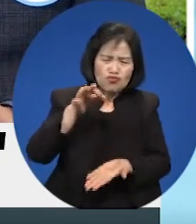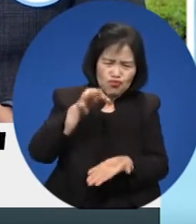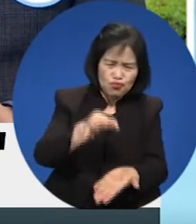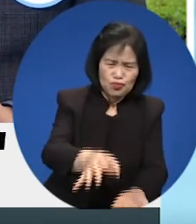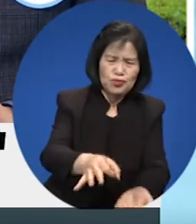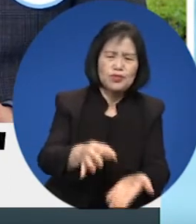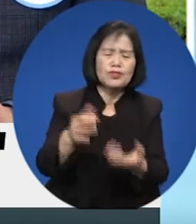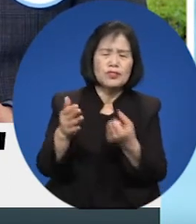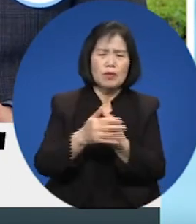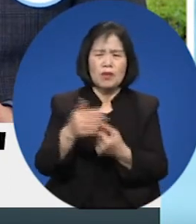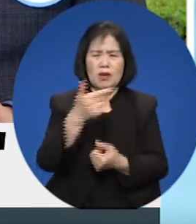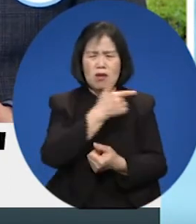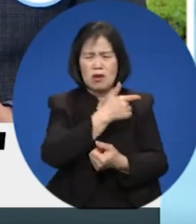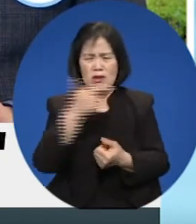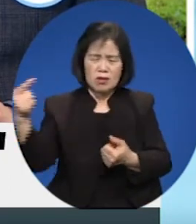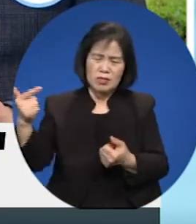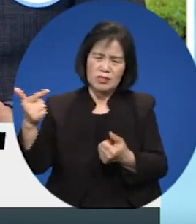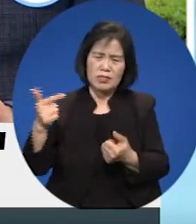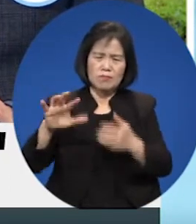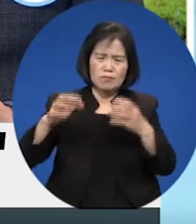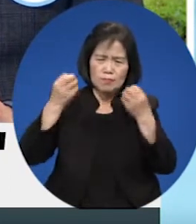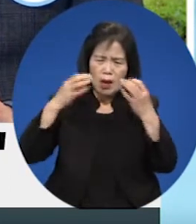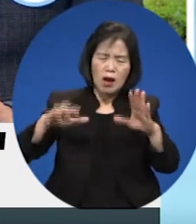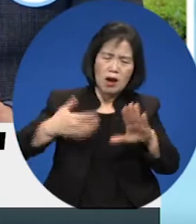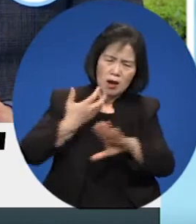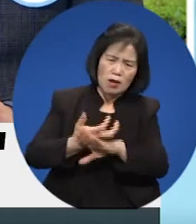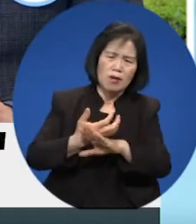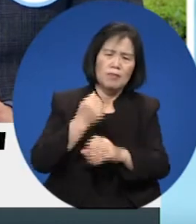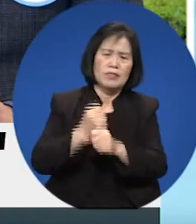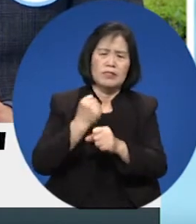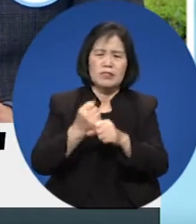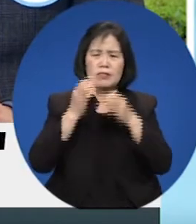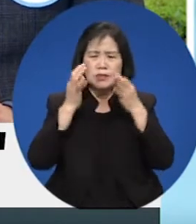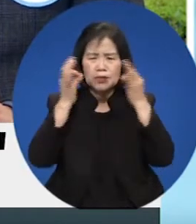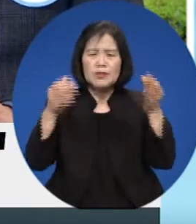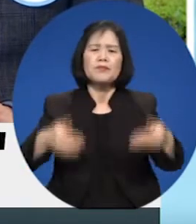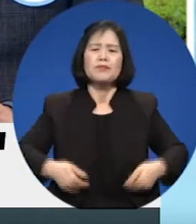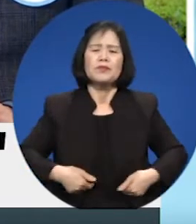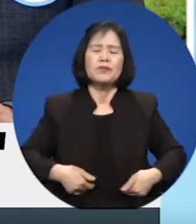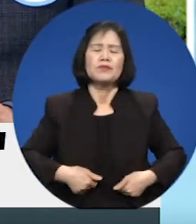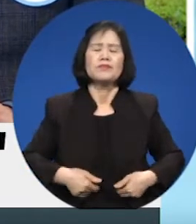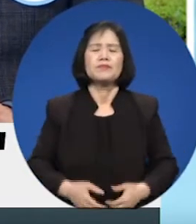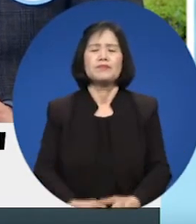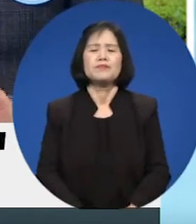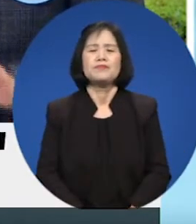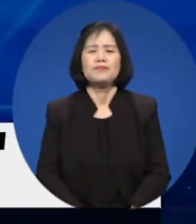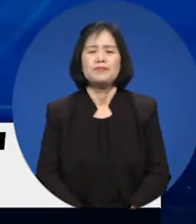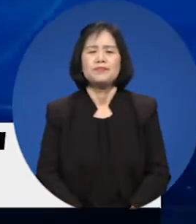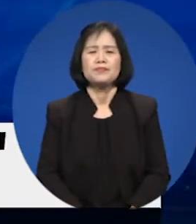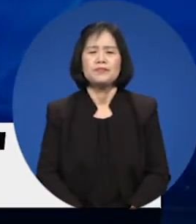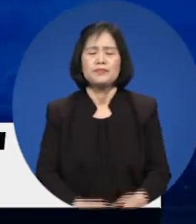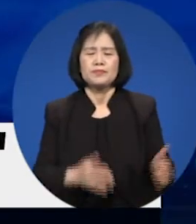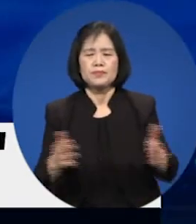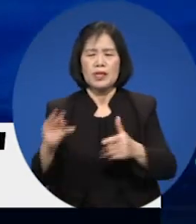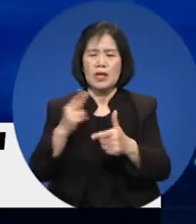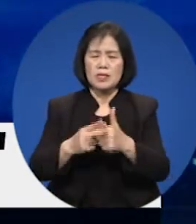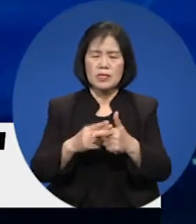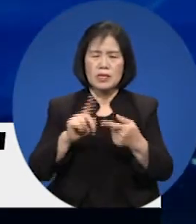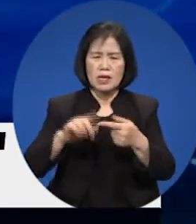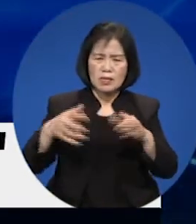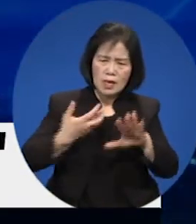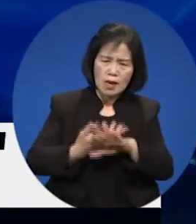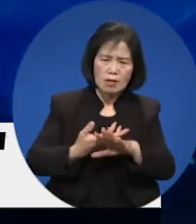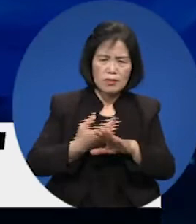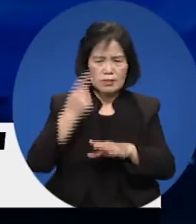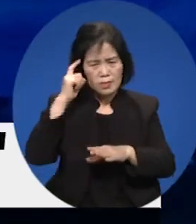아주대 수술의 원천을 만들어주신 그런 노력들이 필요하다고 보여 줍니다 그렇군요 자 lh 대한 개혁을 도모